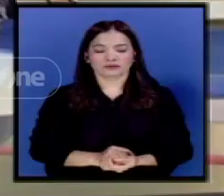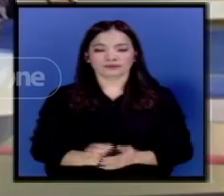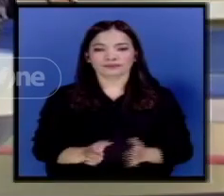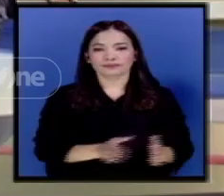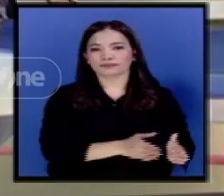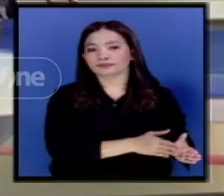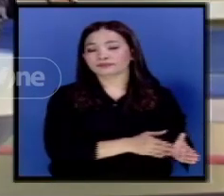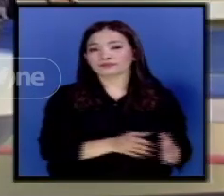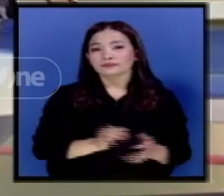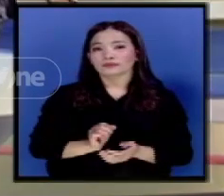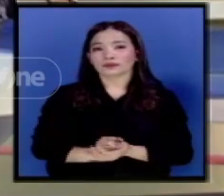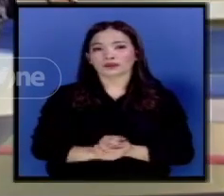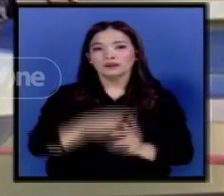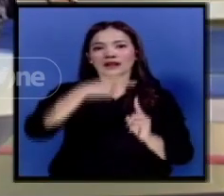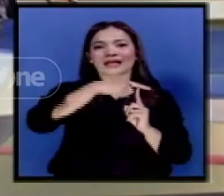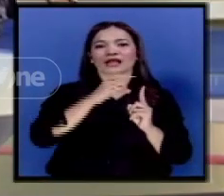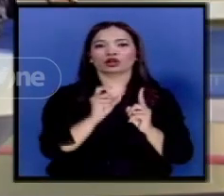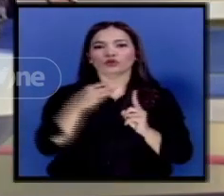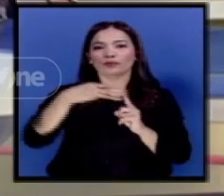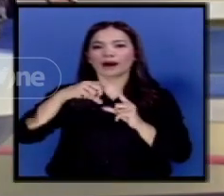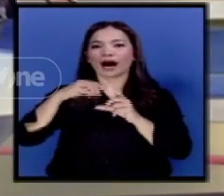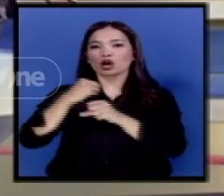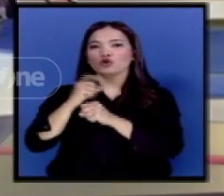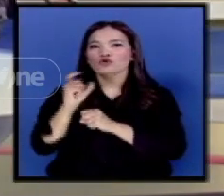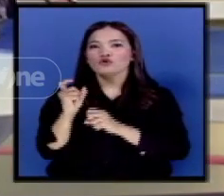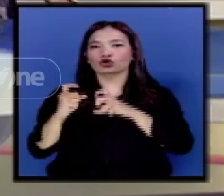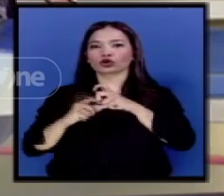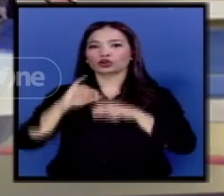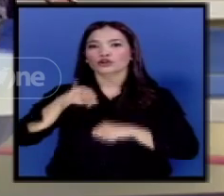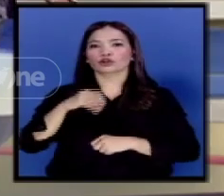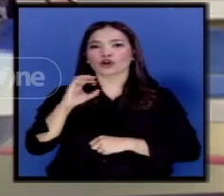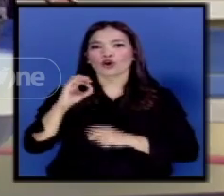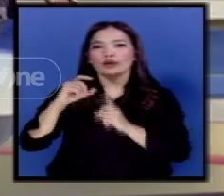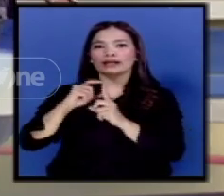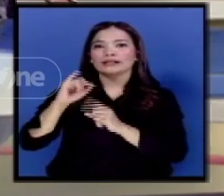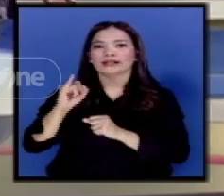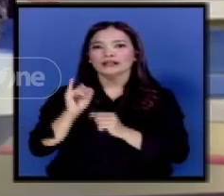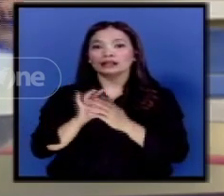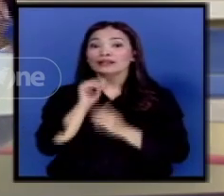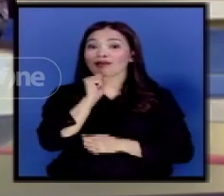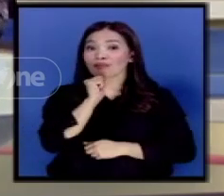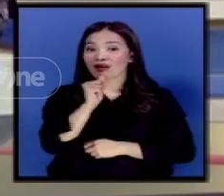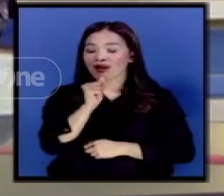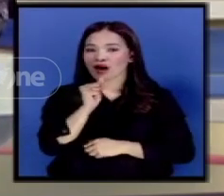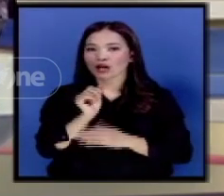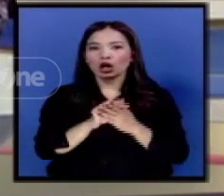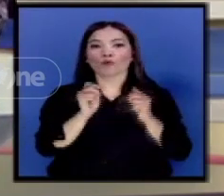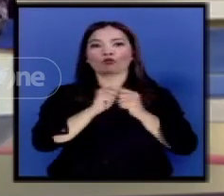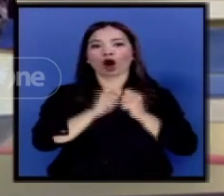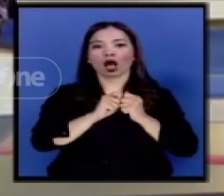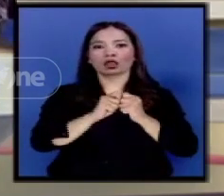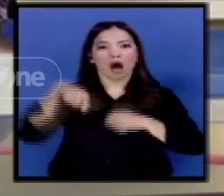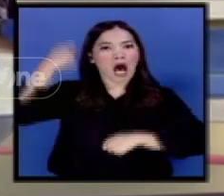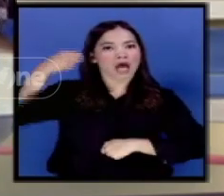Kita ke kabar lainnya, pemirsa. Tubagus Jodi, terdakwa perkara kecelakaan yang menewaskan Vanessa Angel dan suaminya, meminta keringanan hukuman